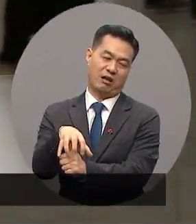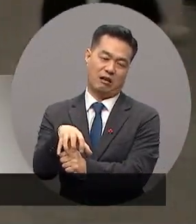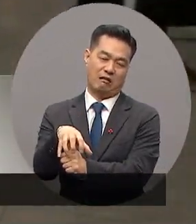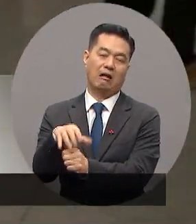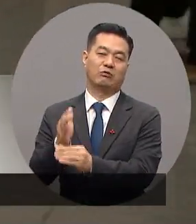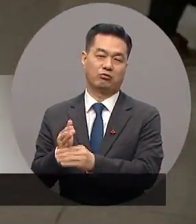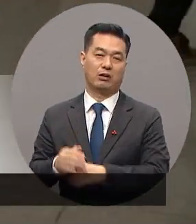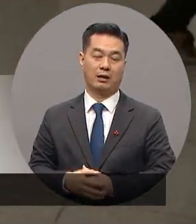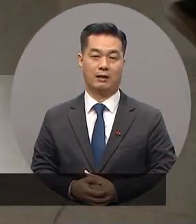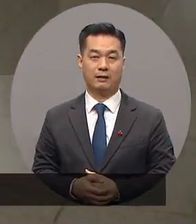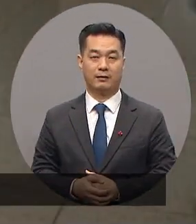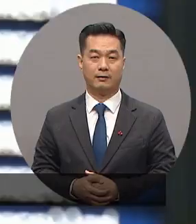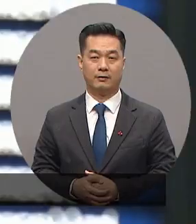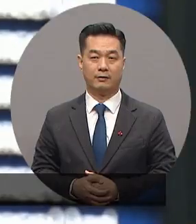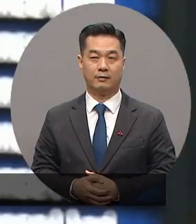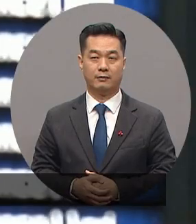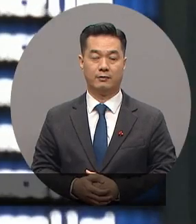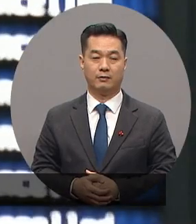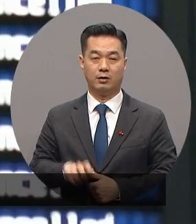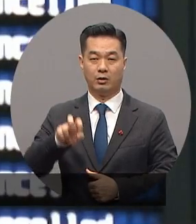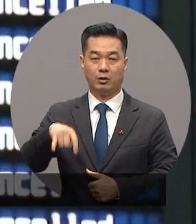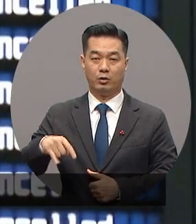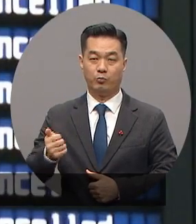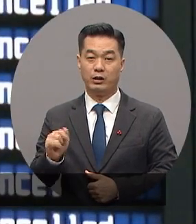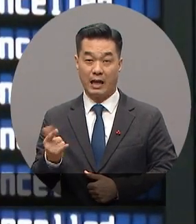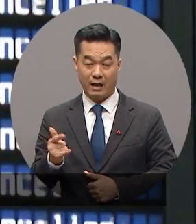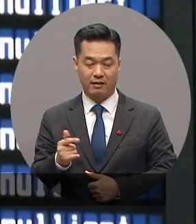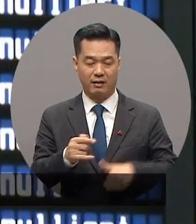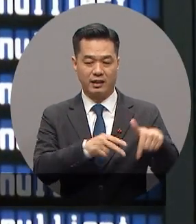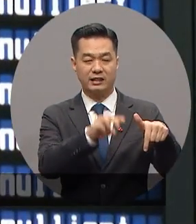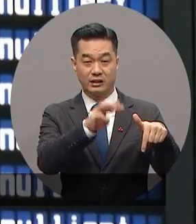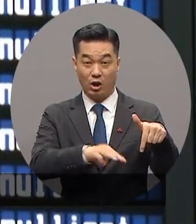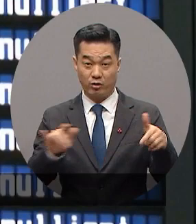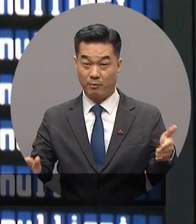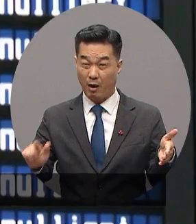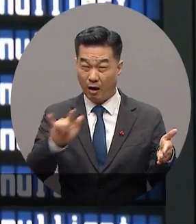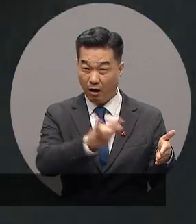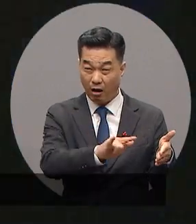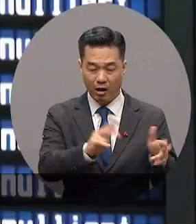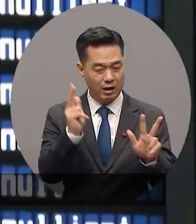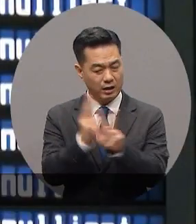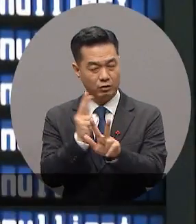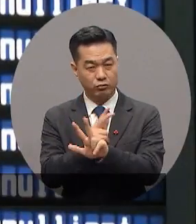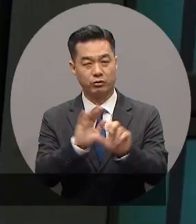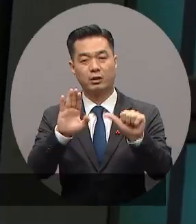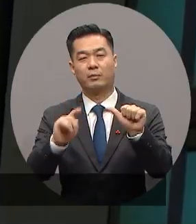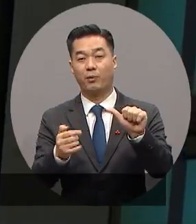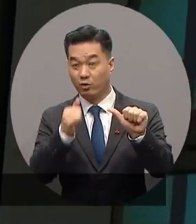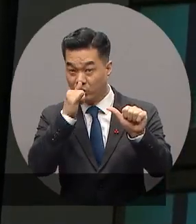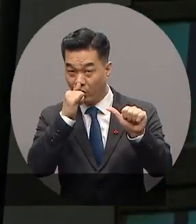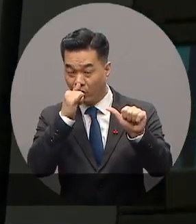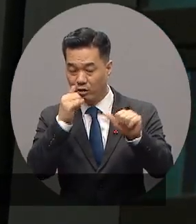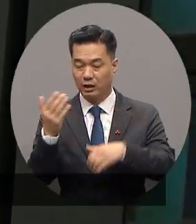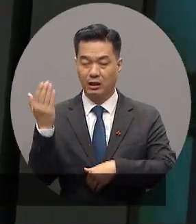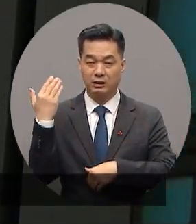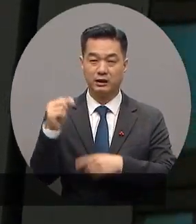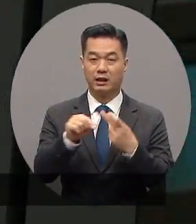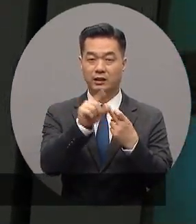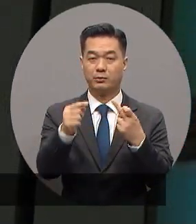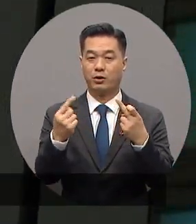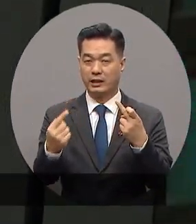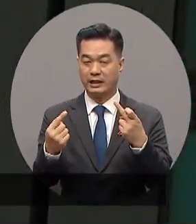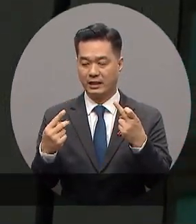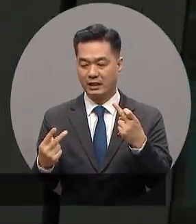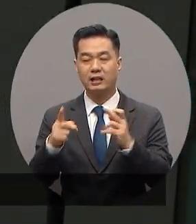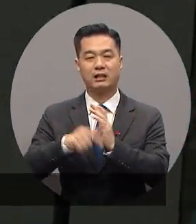있습니다. 민헨과 인천 노선은 독일 항공 루프트한자가 매주 5차례 직항편을 운항 중인데 지난 1일과 2일